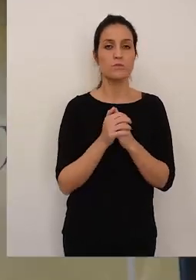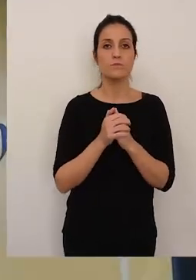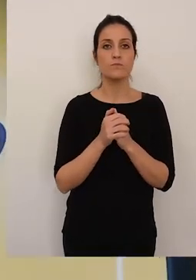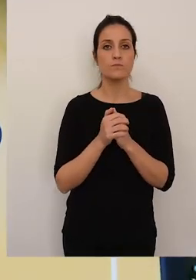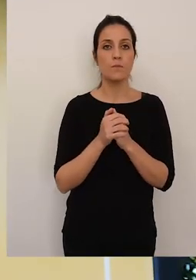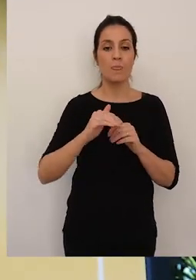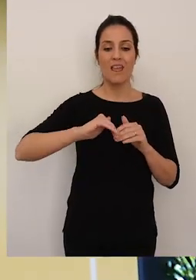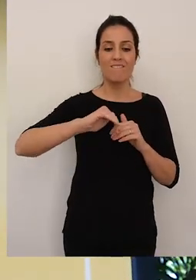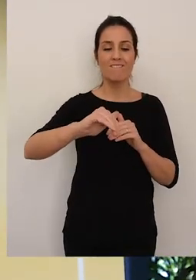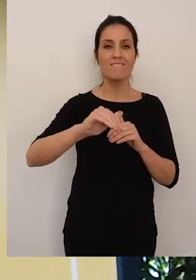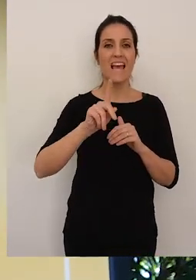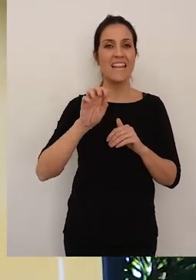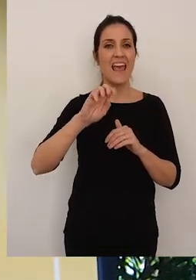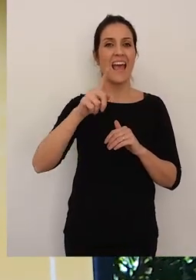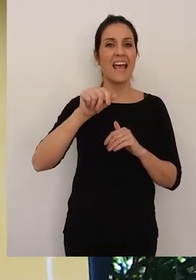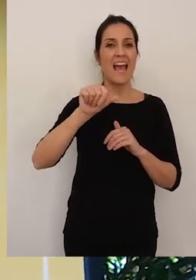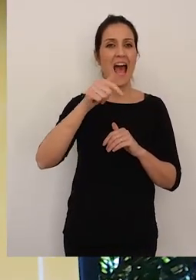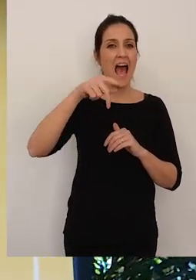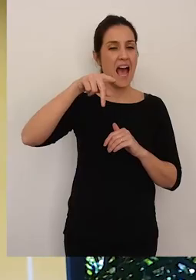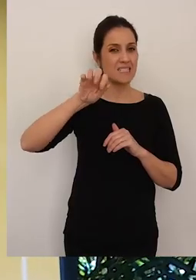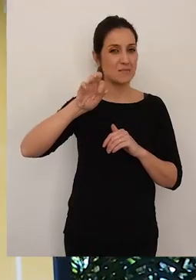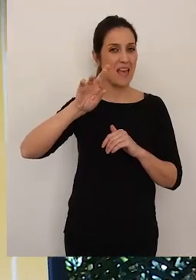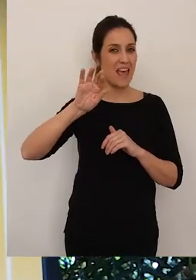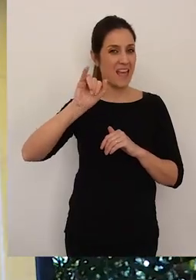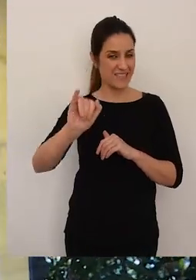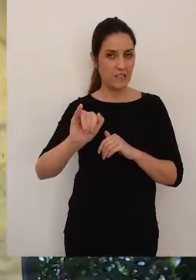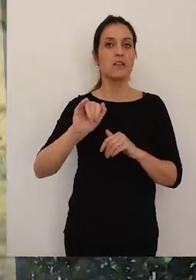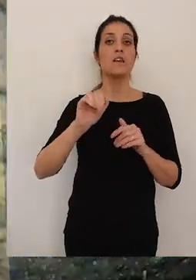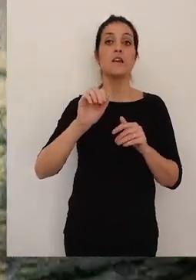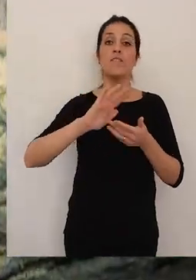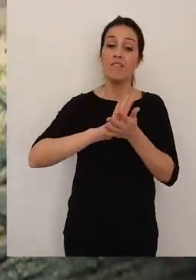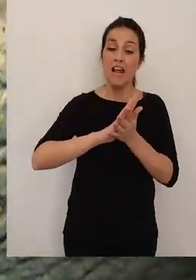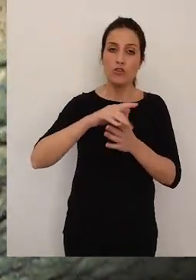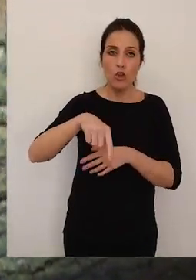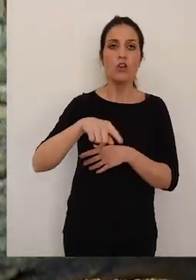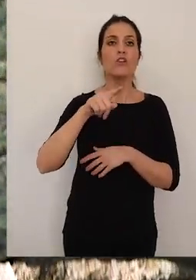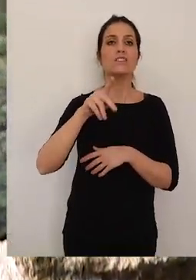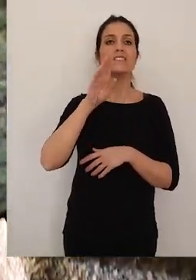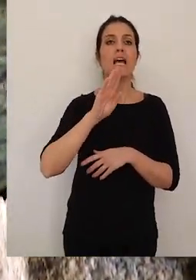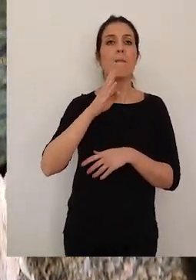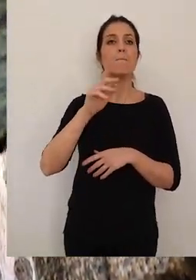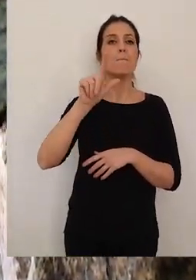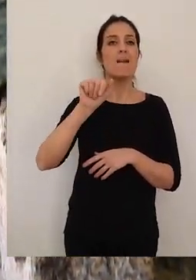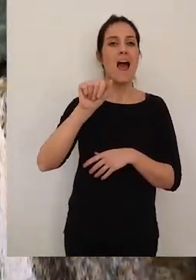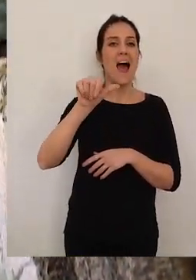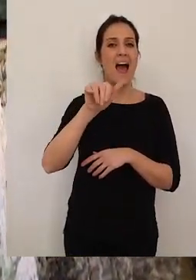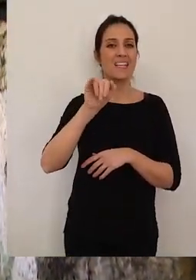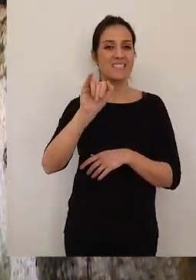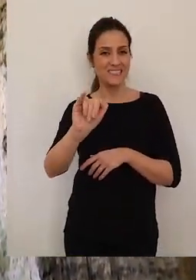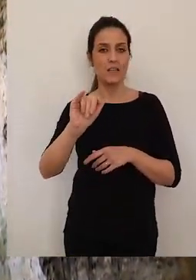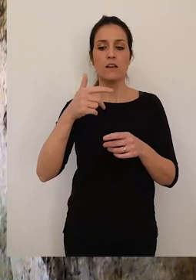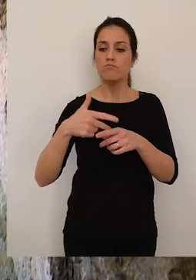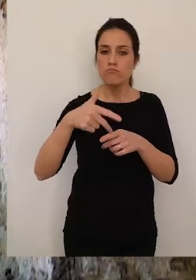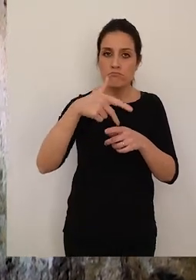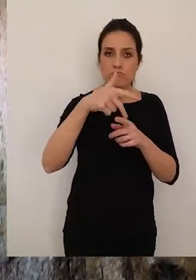In via De Gasperi vi è l'antico trappeto ipogeo San Blasi, che è stato restaurato e reso fruibile grazie ad un sofisticato